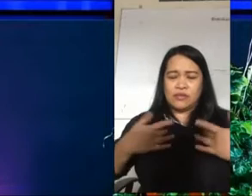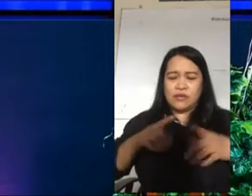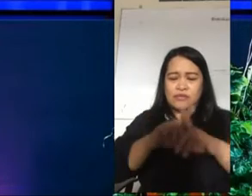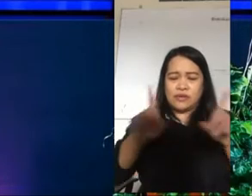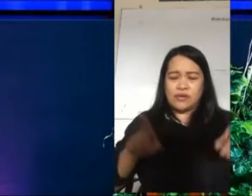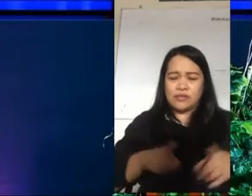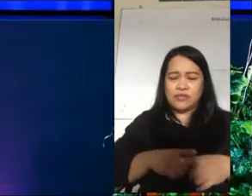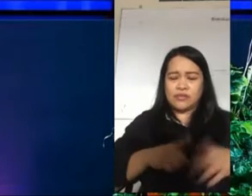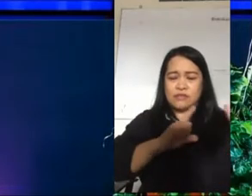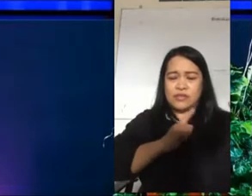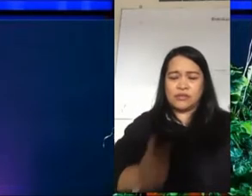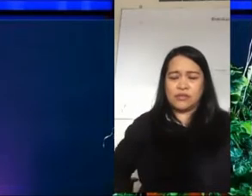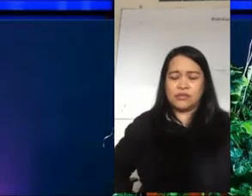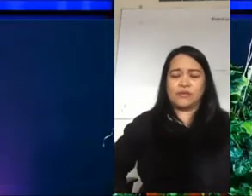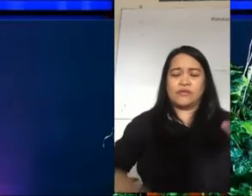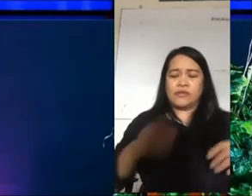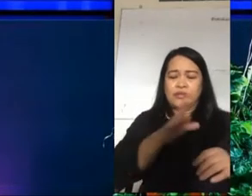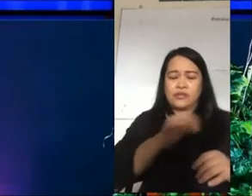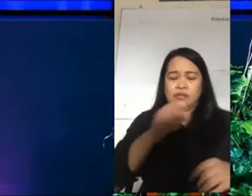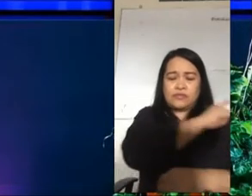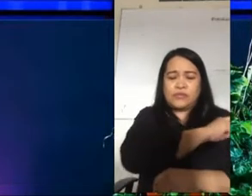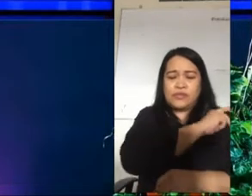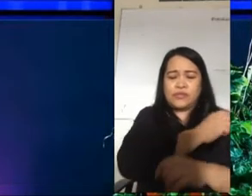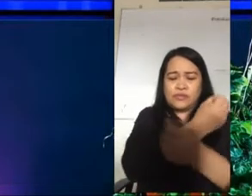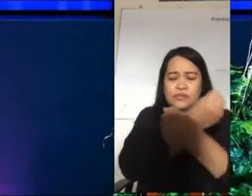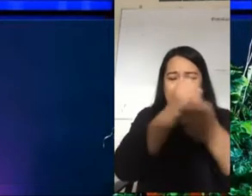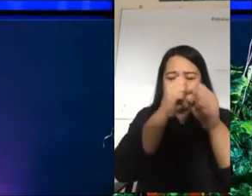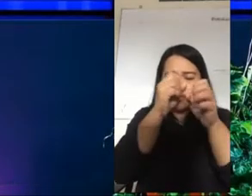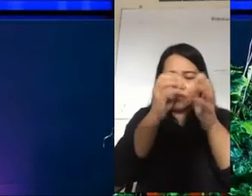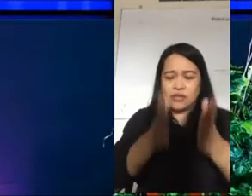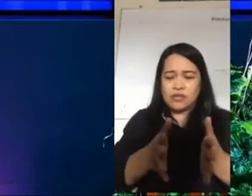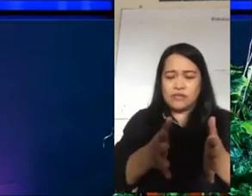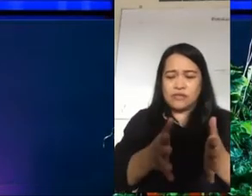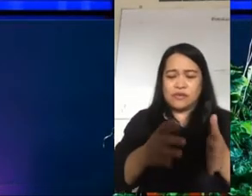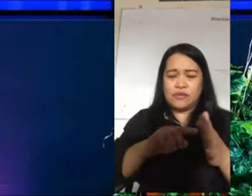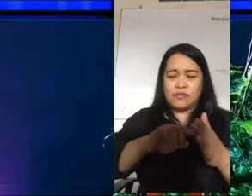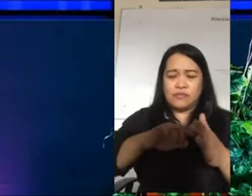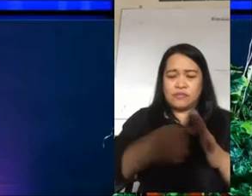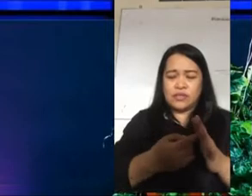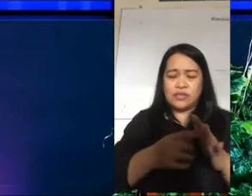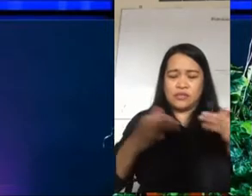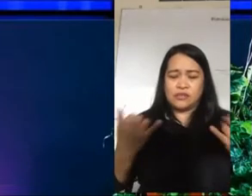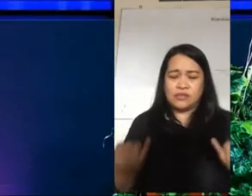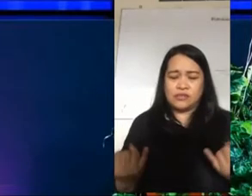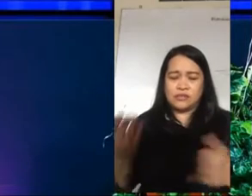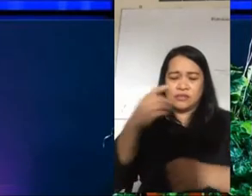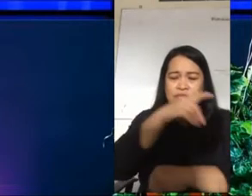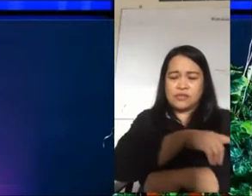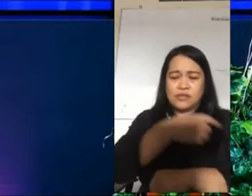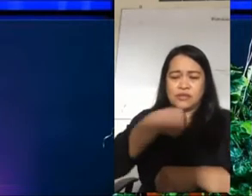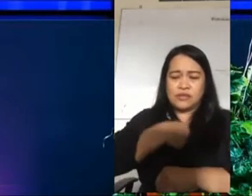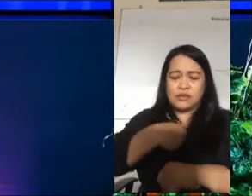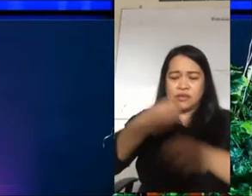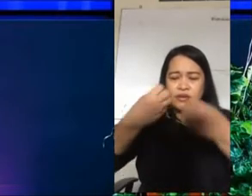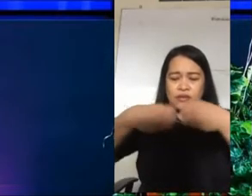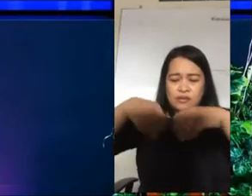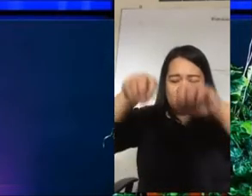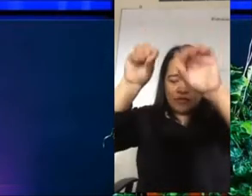Panginoon at sariling tagapagligtas. Magmula po sa araw na ito, isinusuko ko sa